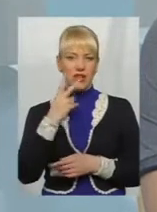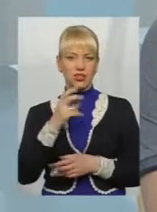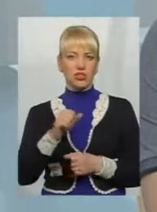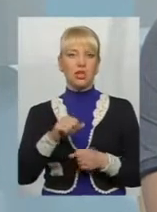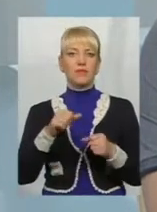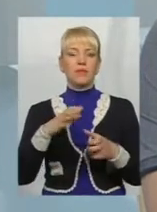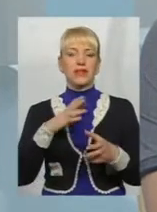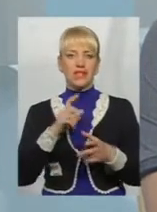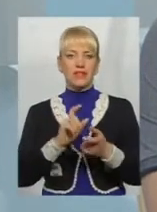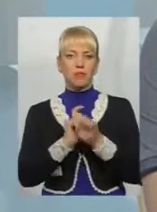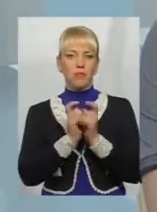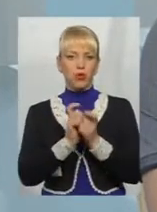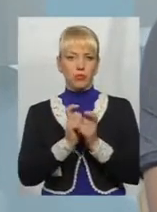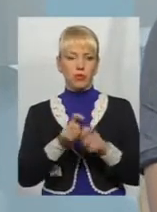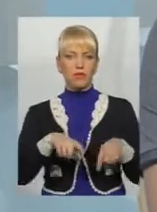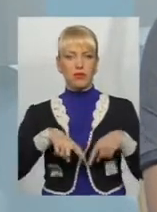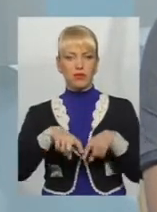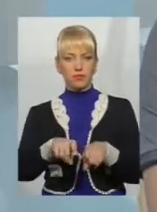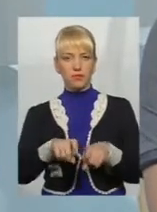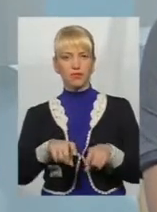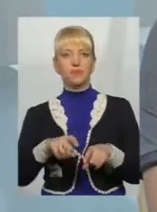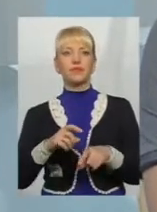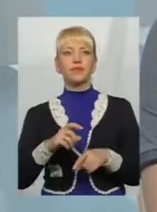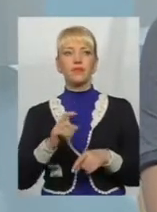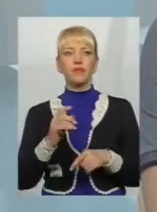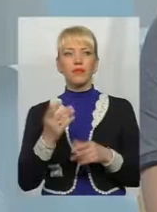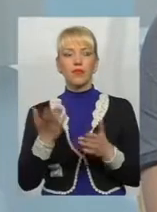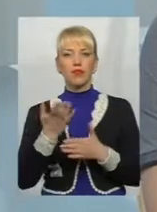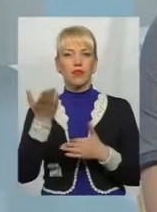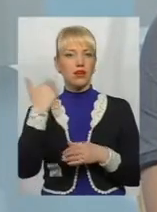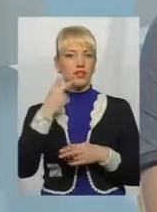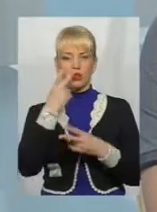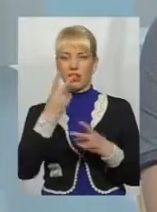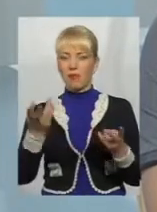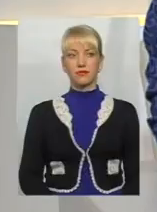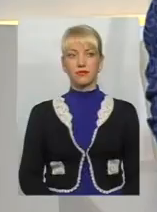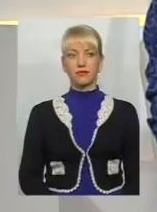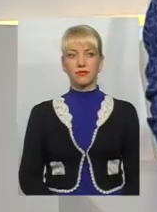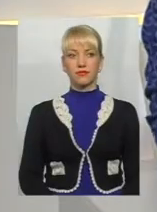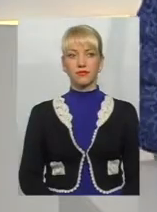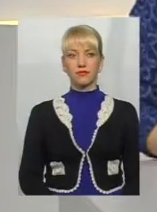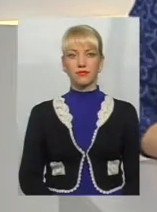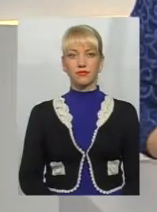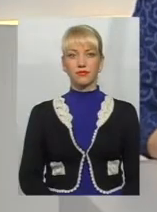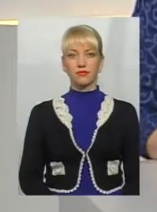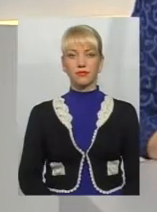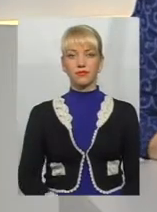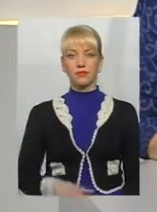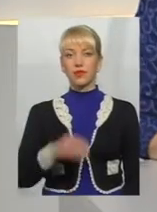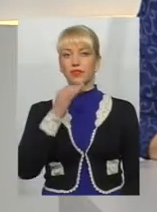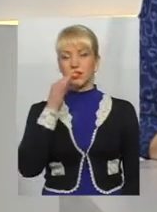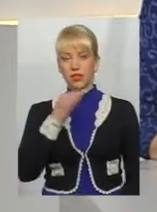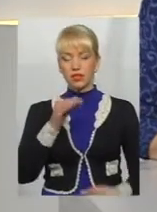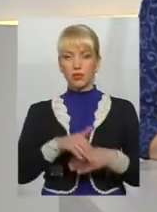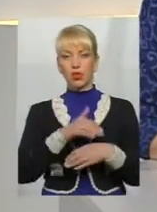зал вільної боротьби, легкоатлетичний манеж, якого вони раніше цього не бачили. Скажіть, будь ласка,